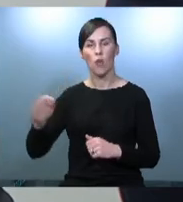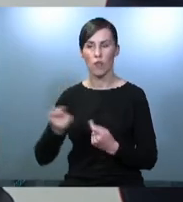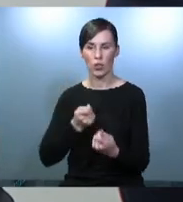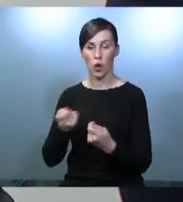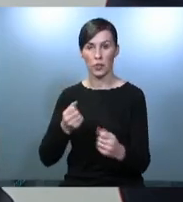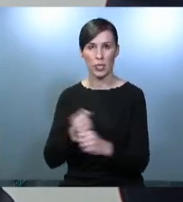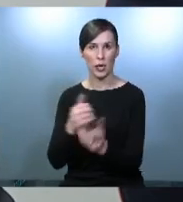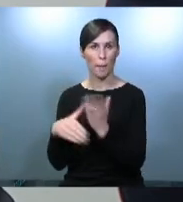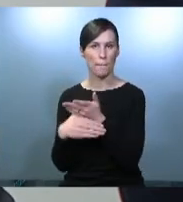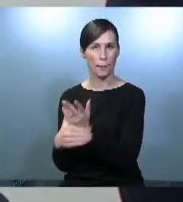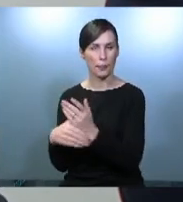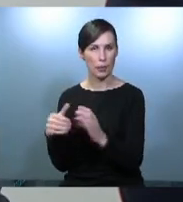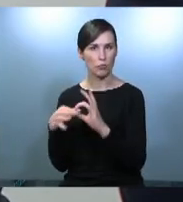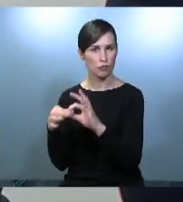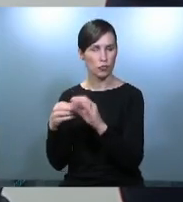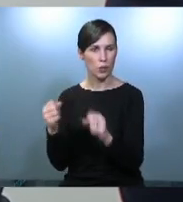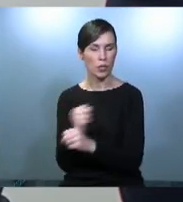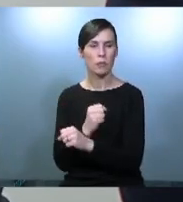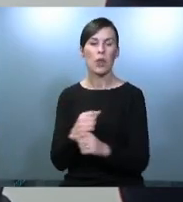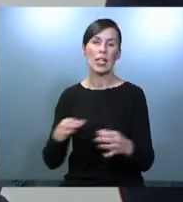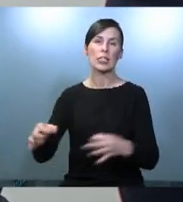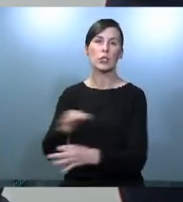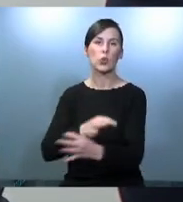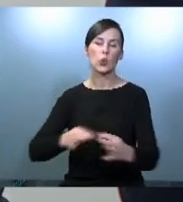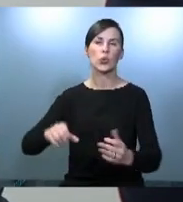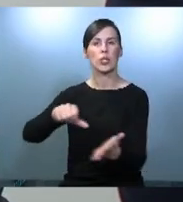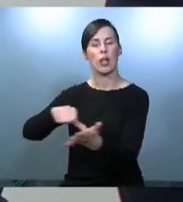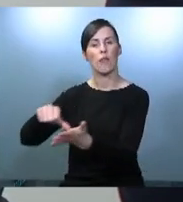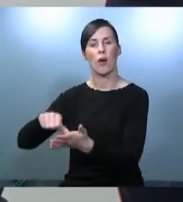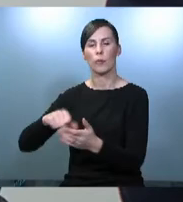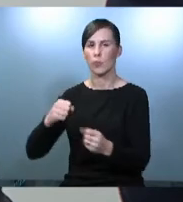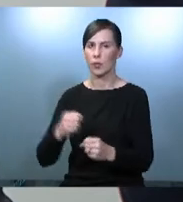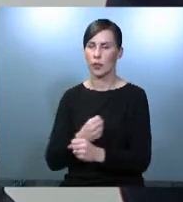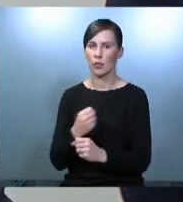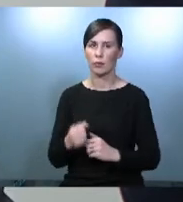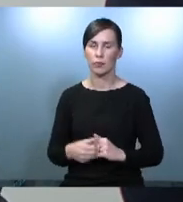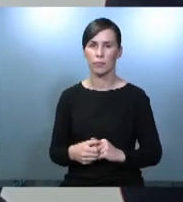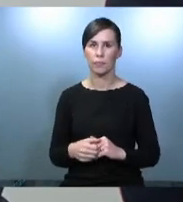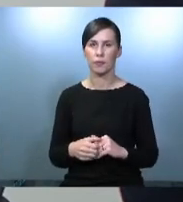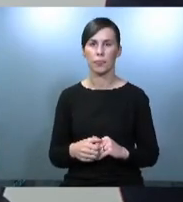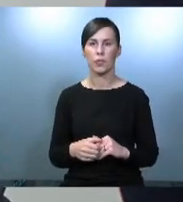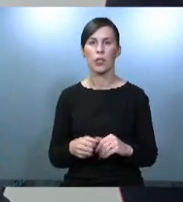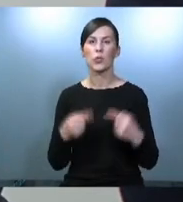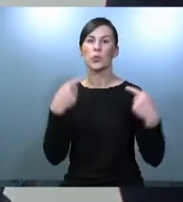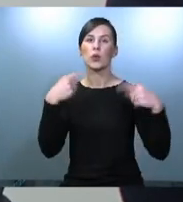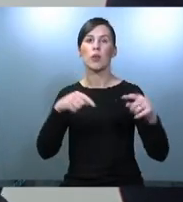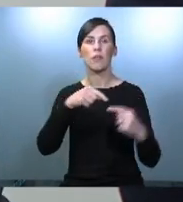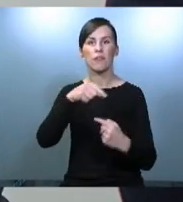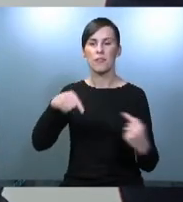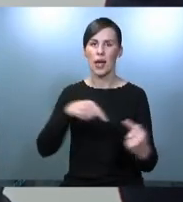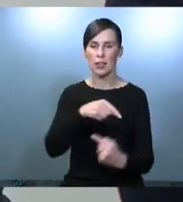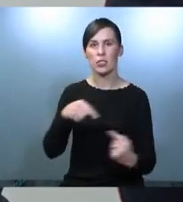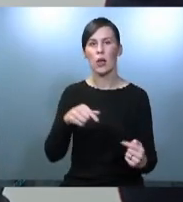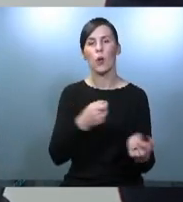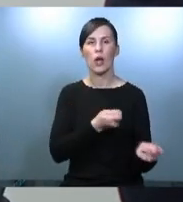aktyviai dalyvauti įvairiose diskusijose, aptariant įvairius klausimus su kitų verslo organizacijų, Investuok